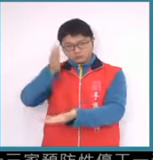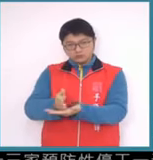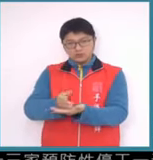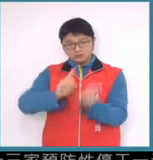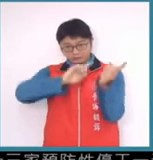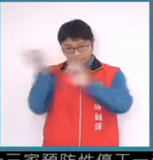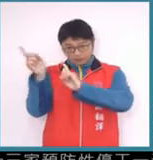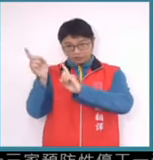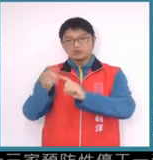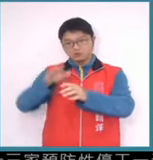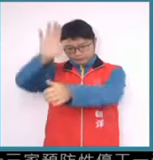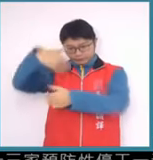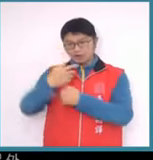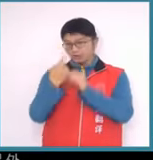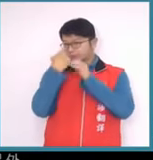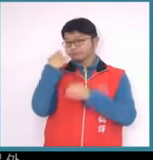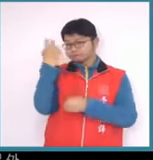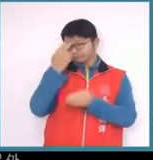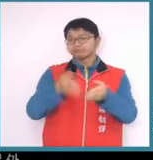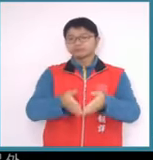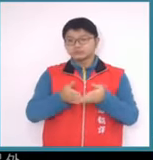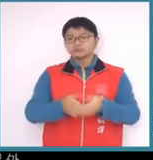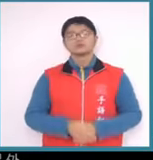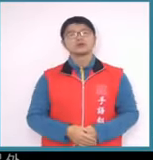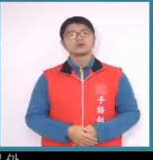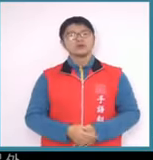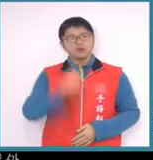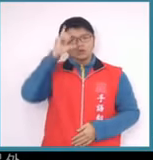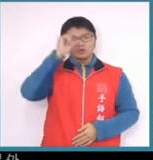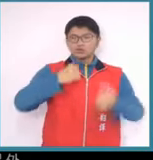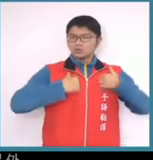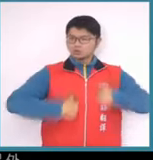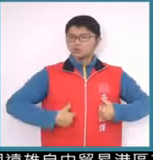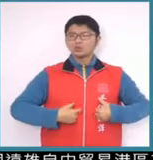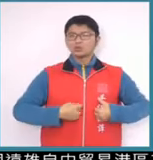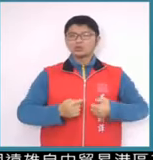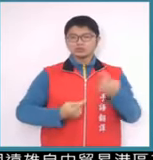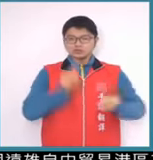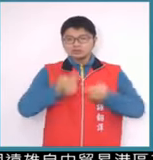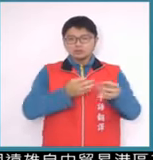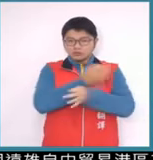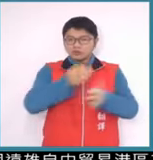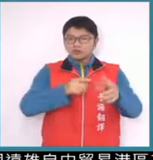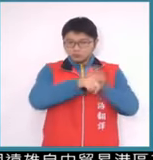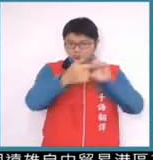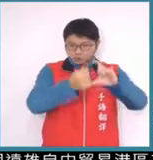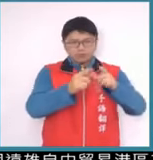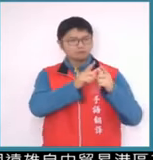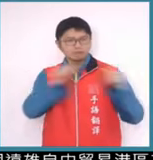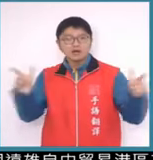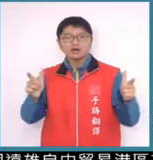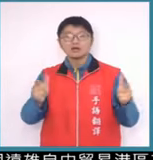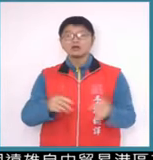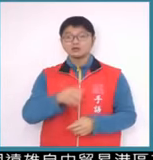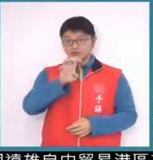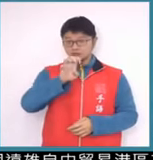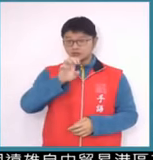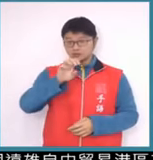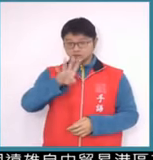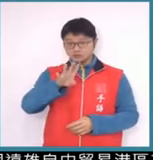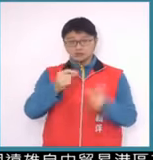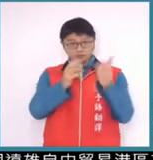外这个远雄自由贸易港区其实蛮大的，它有45公顷，那它是用专用道连